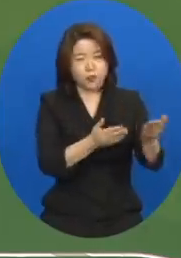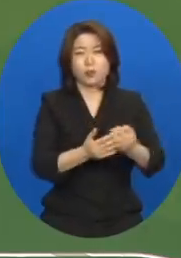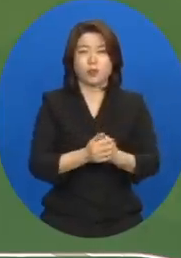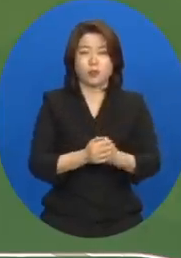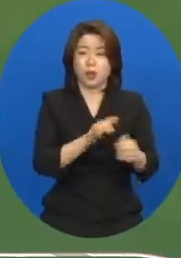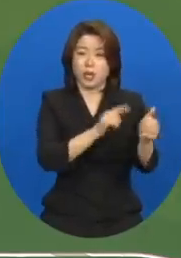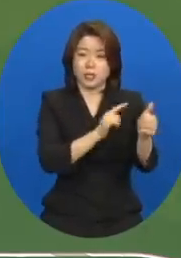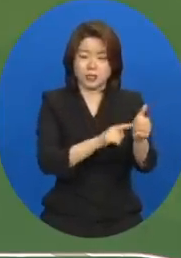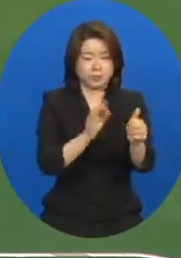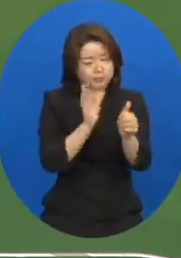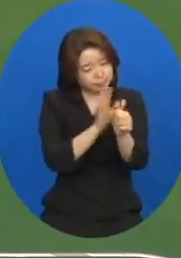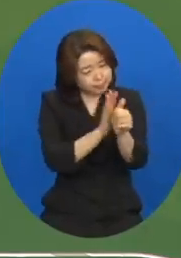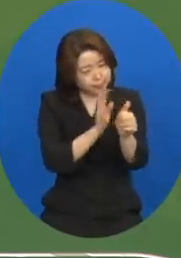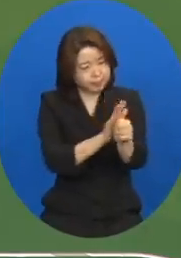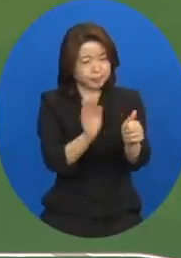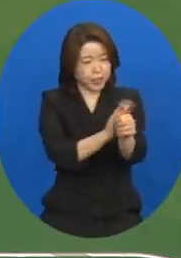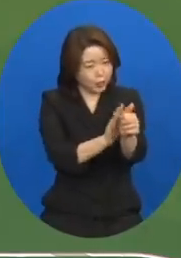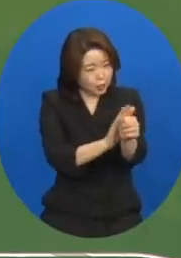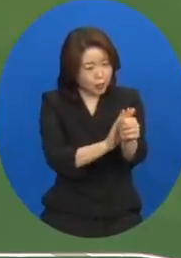그 친구 격려하고